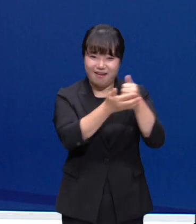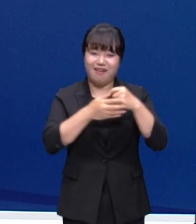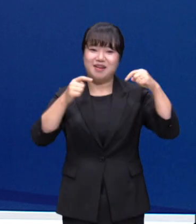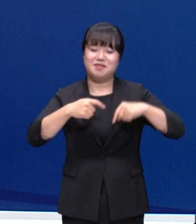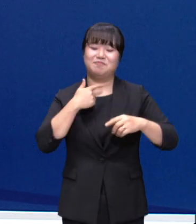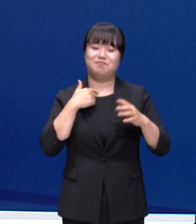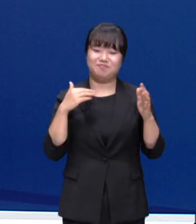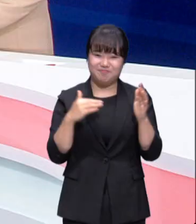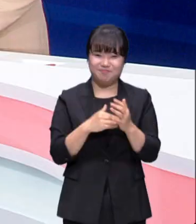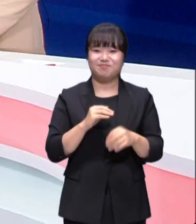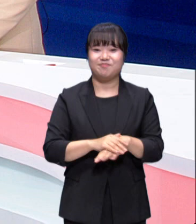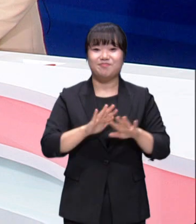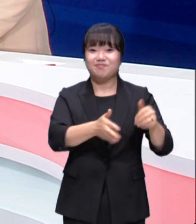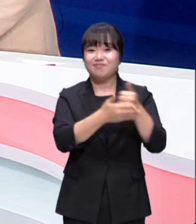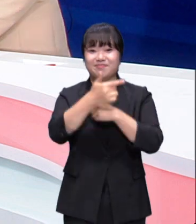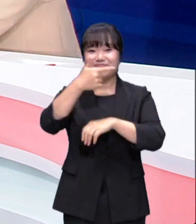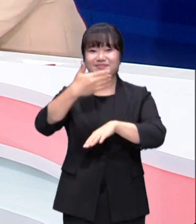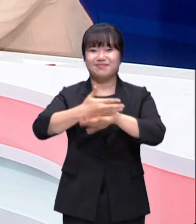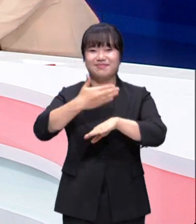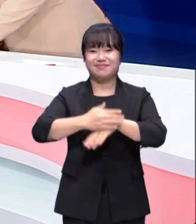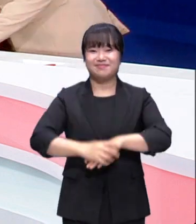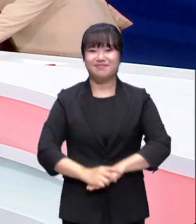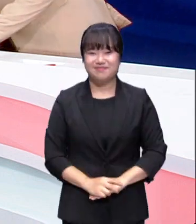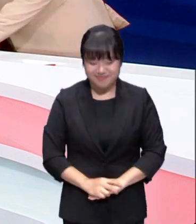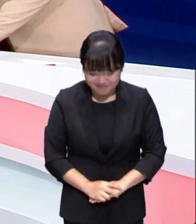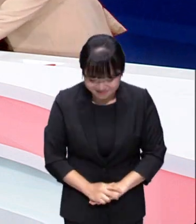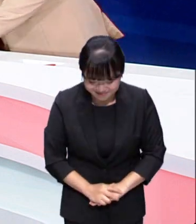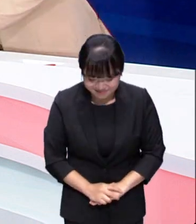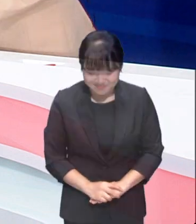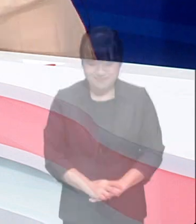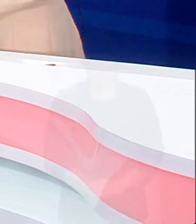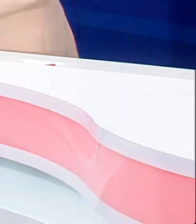한번 되짚어봤습니다. 오늘 말씀 감사합니다. 네, 감사합니다.